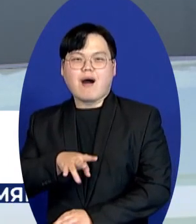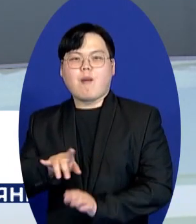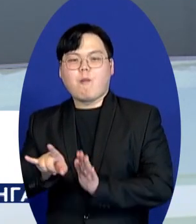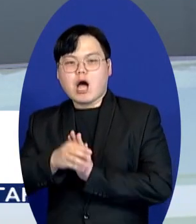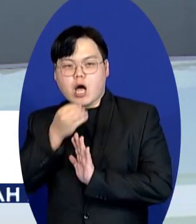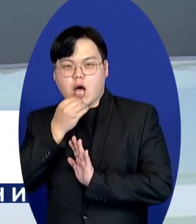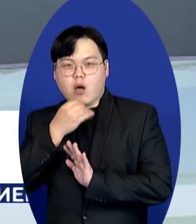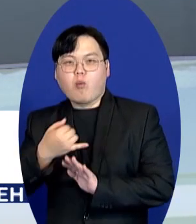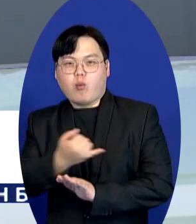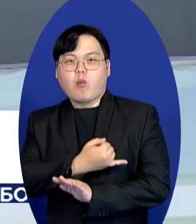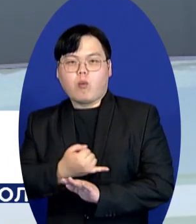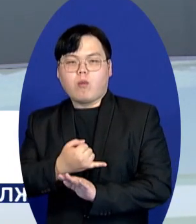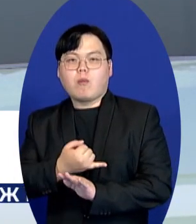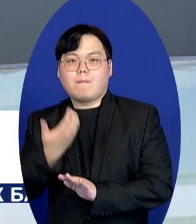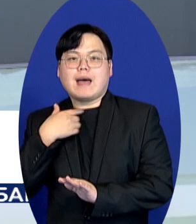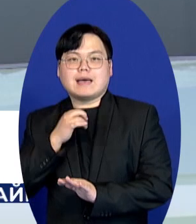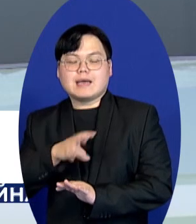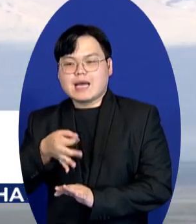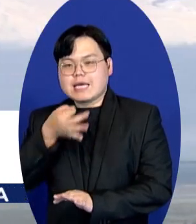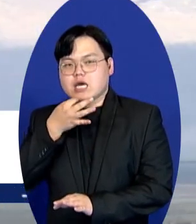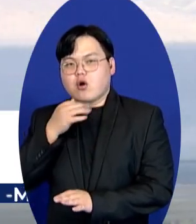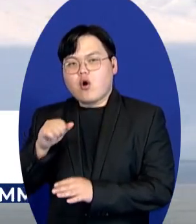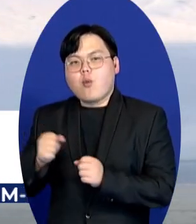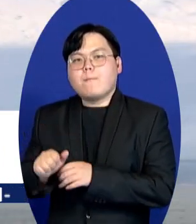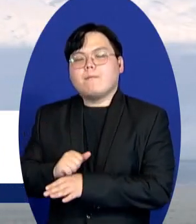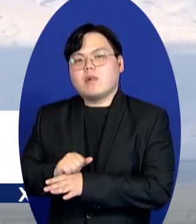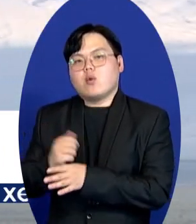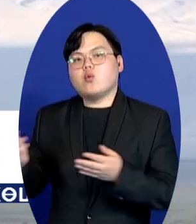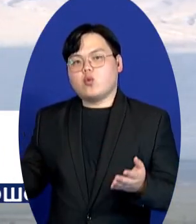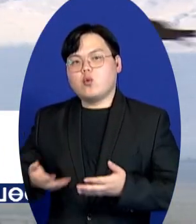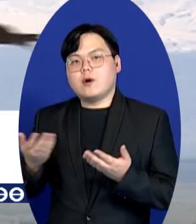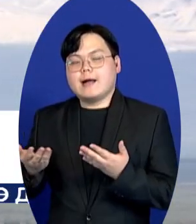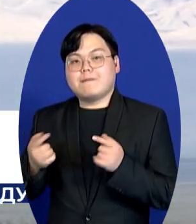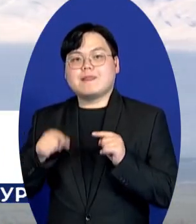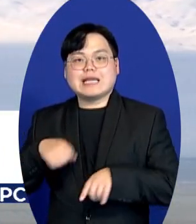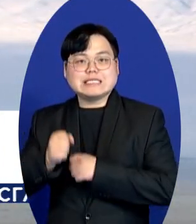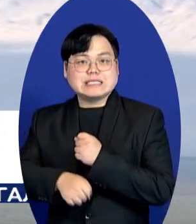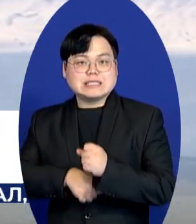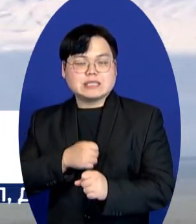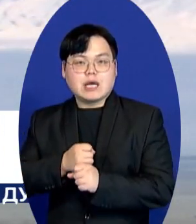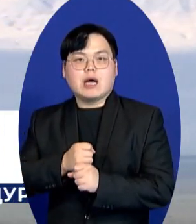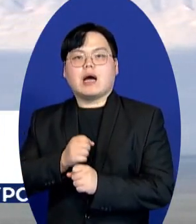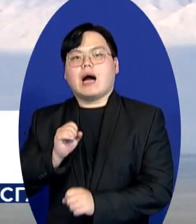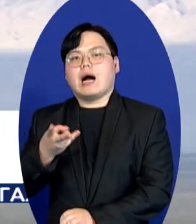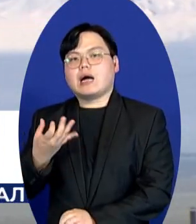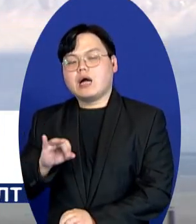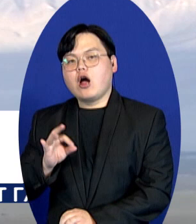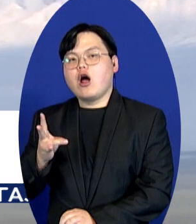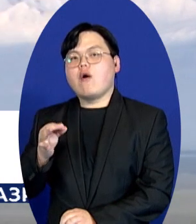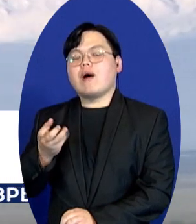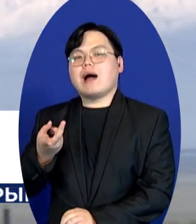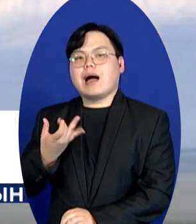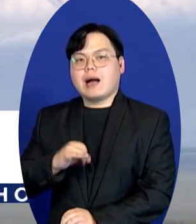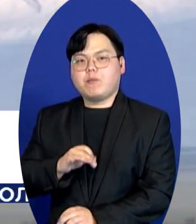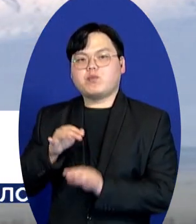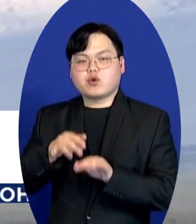эртнээс өвлийн бэлтгэлээ базаахыг уриаллаа. Энэ жилийн бороо Арангай, Өвөрхангай аймгийн хойд сумдаас наашил орсон.